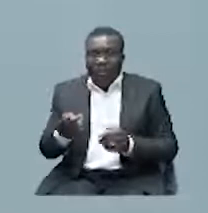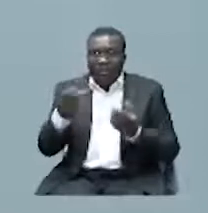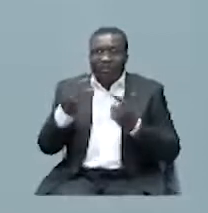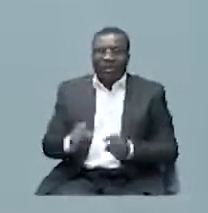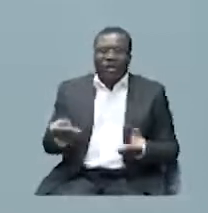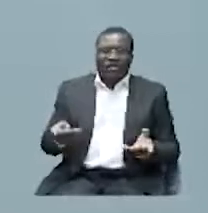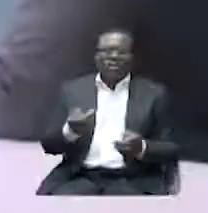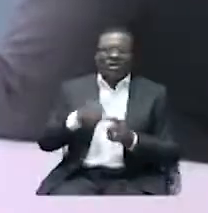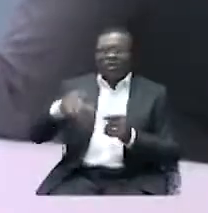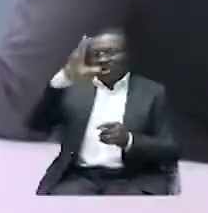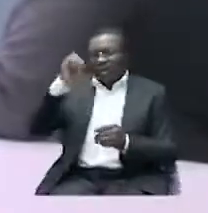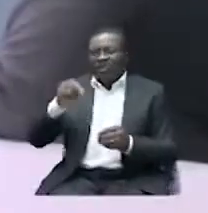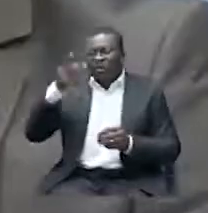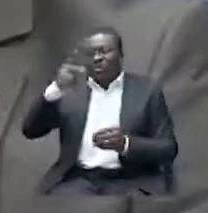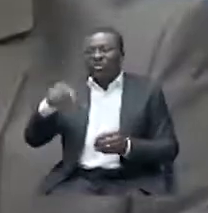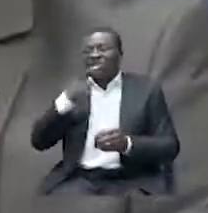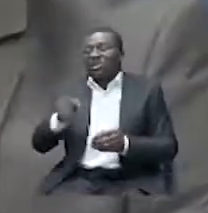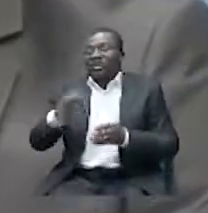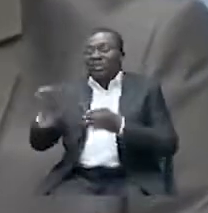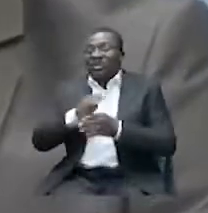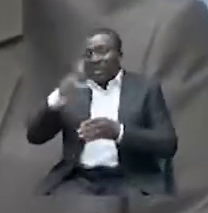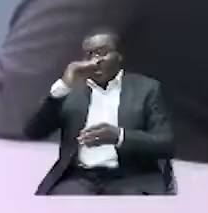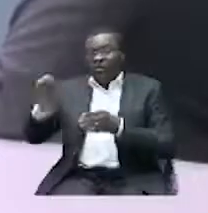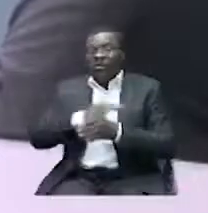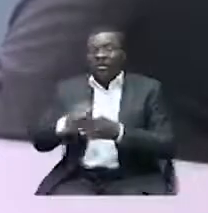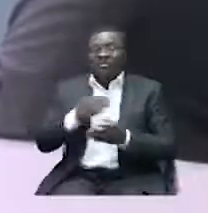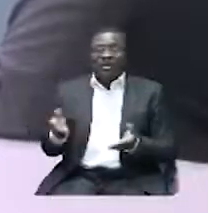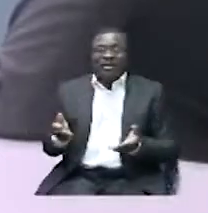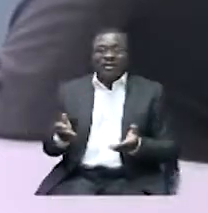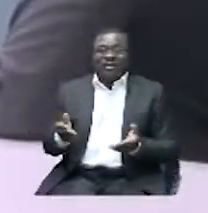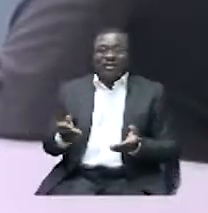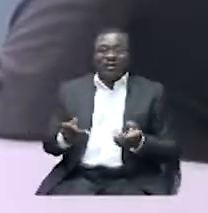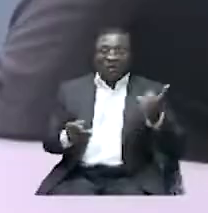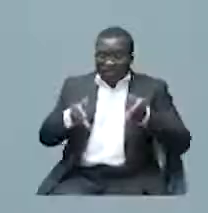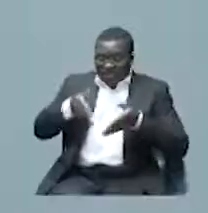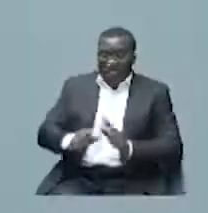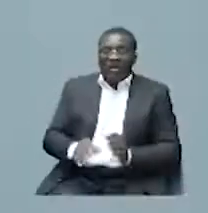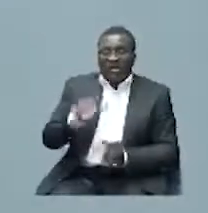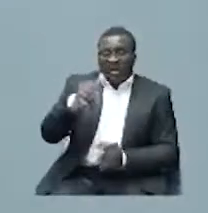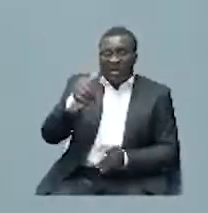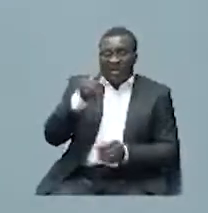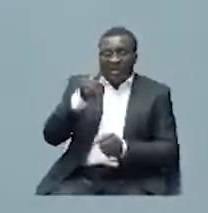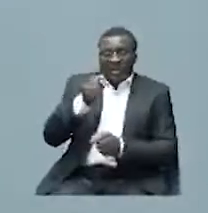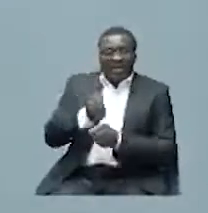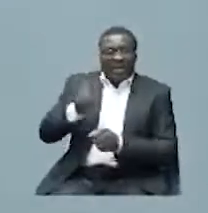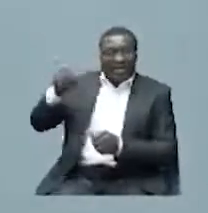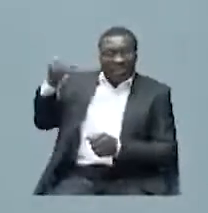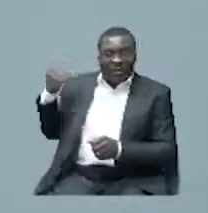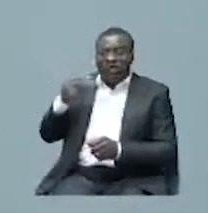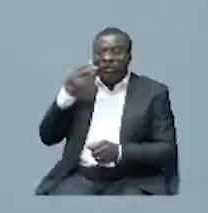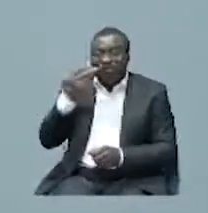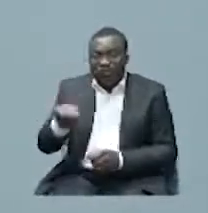les hommes politiques disent que c'est du fait des hommes d'affaires, comme vous. Oui, je vais finir. Pendant ces 10 dernières années, nous avons pu